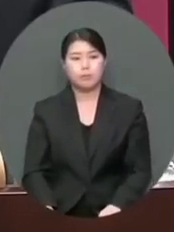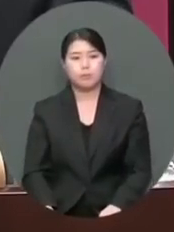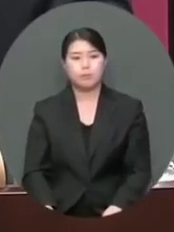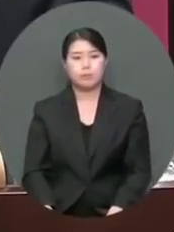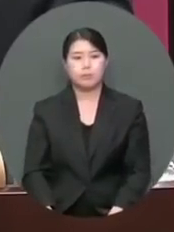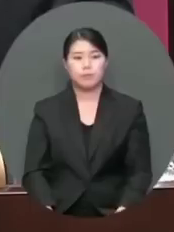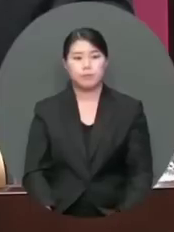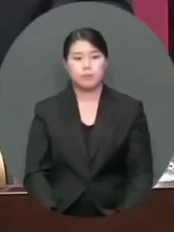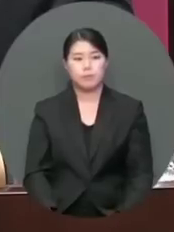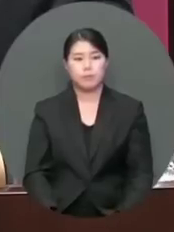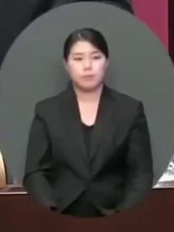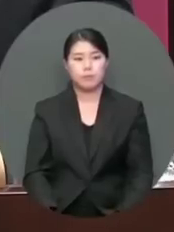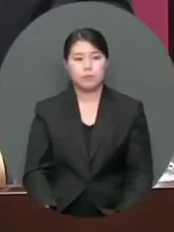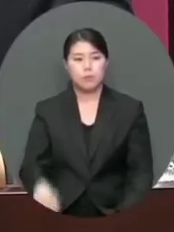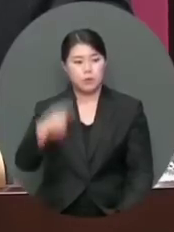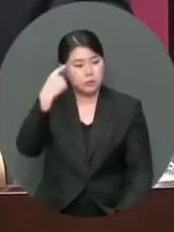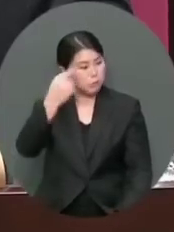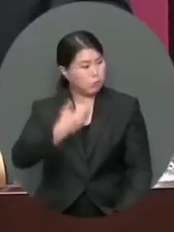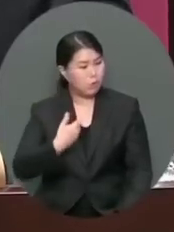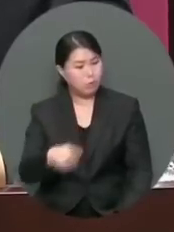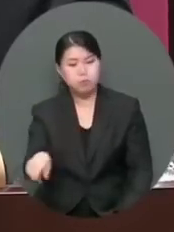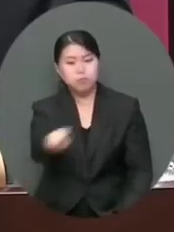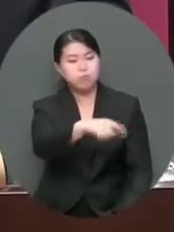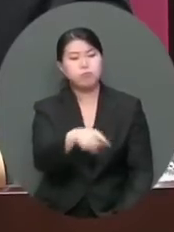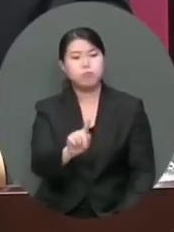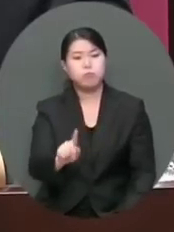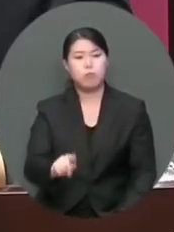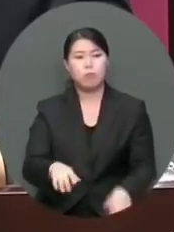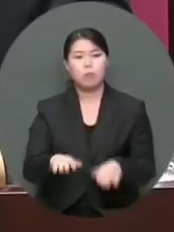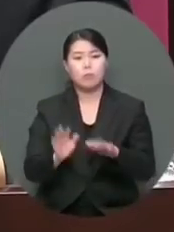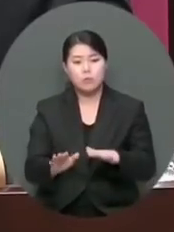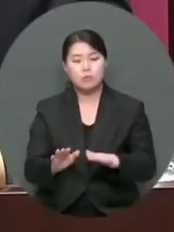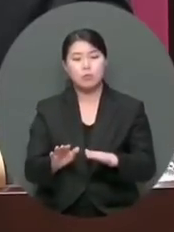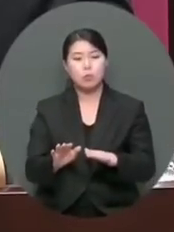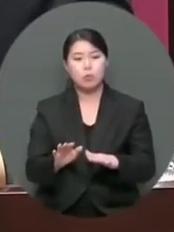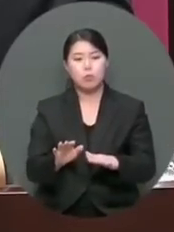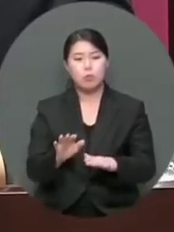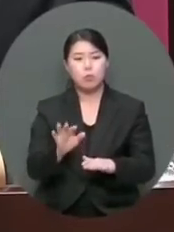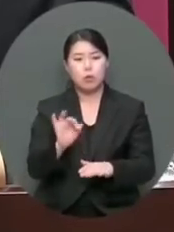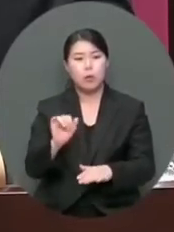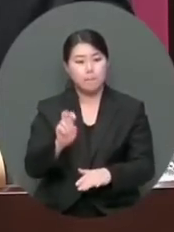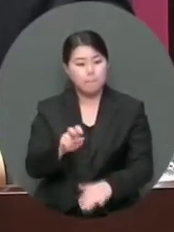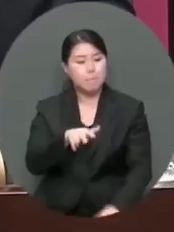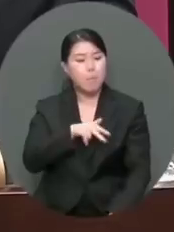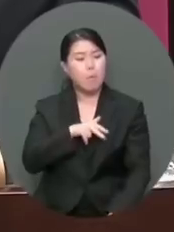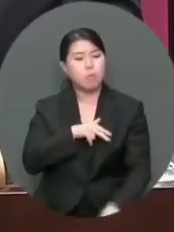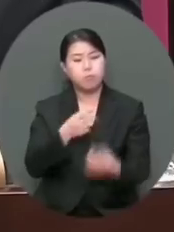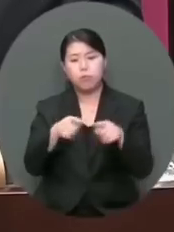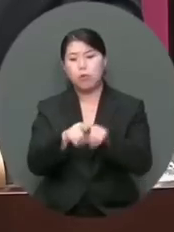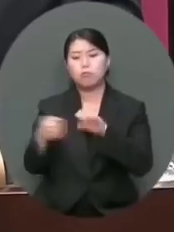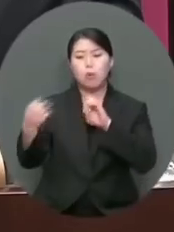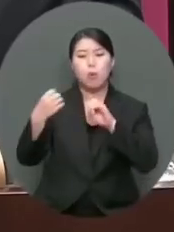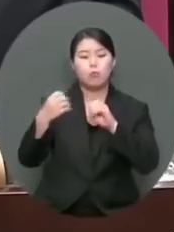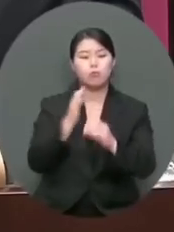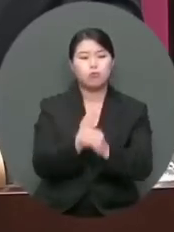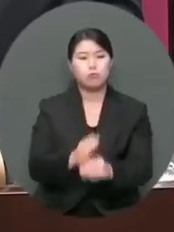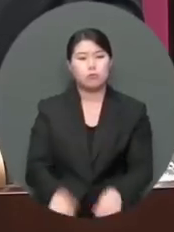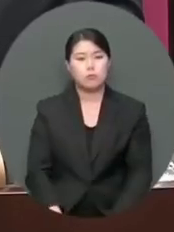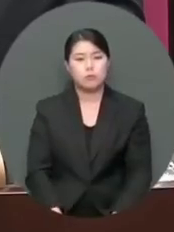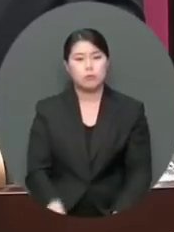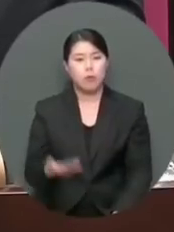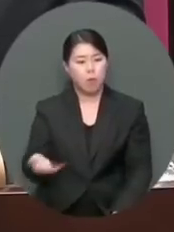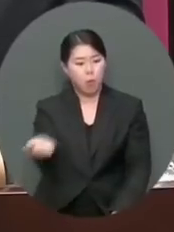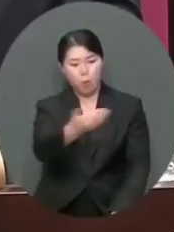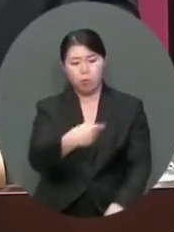찬성이에요. 아니, 지금 질문하시는 겁니까? 아, 저는 국민의 대표의 질문에 대해서 답변을 해야지 이 여기 앉아 계시는